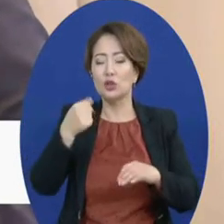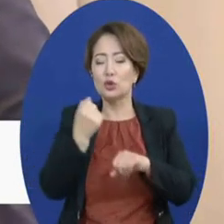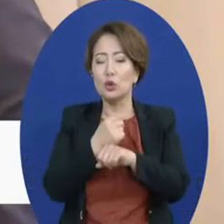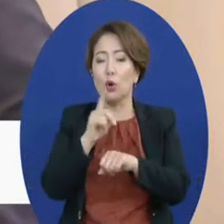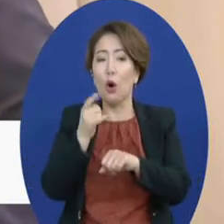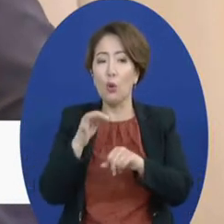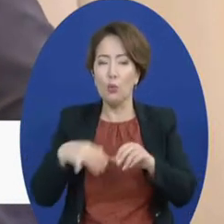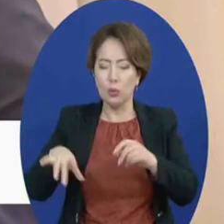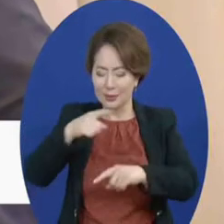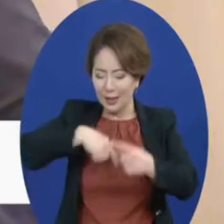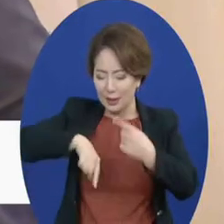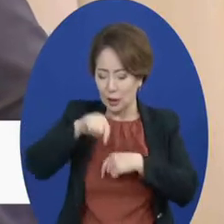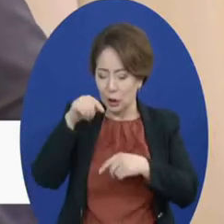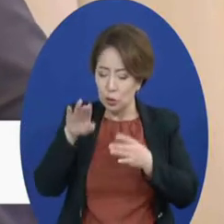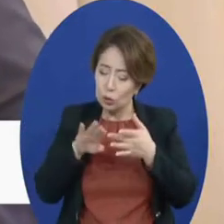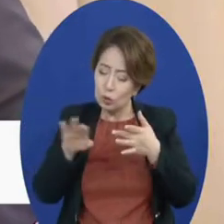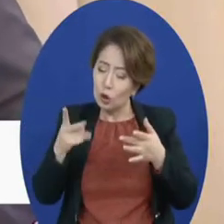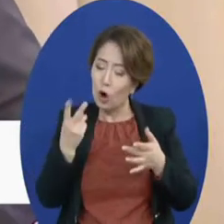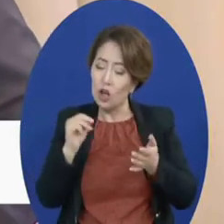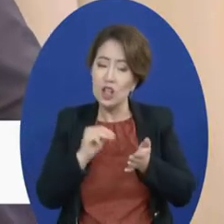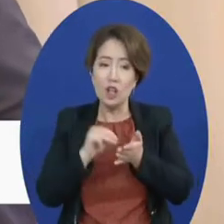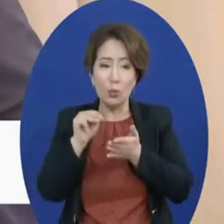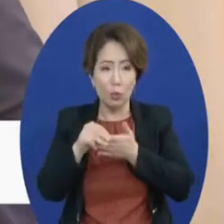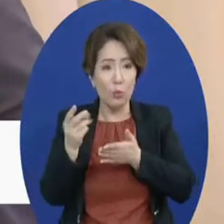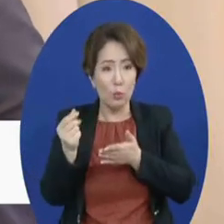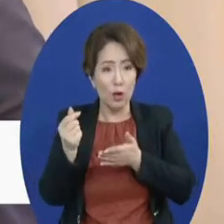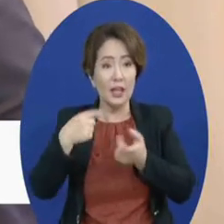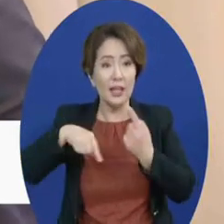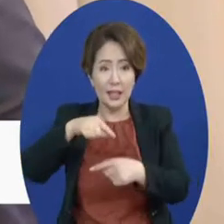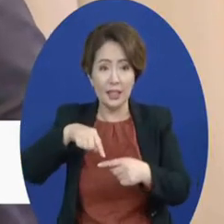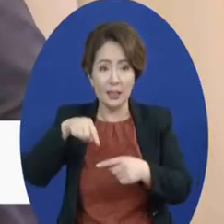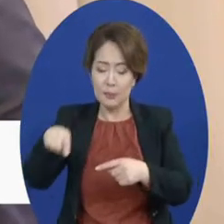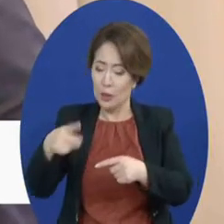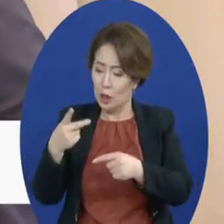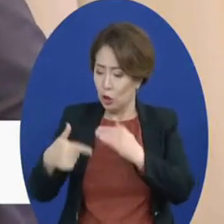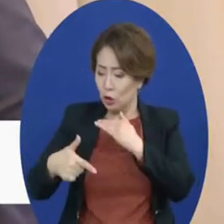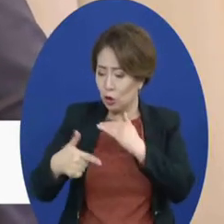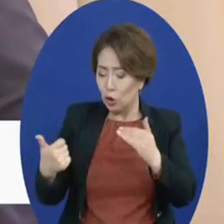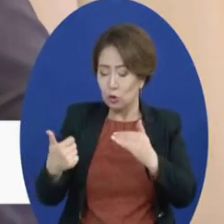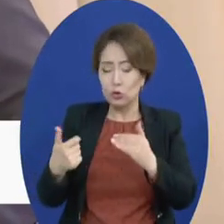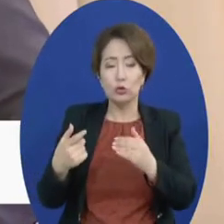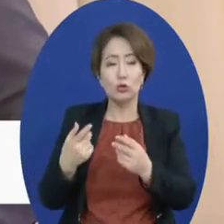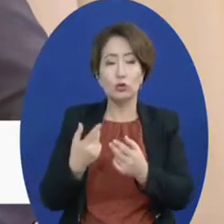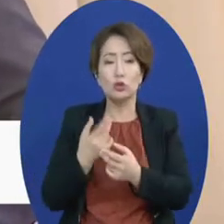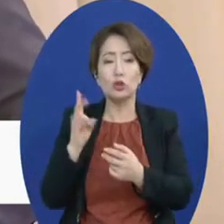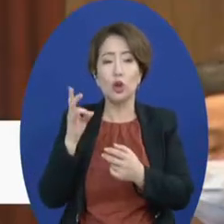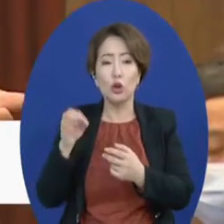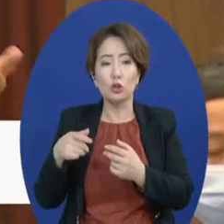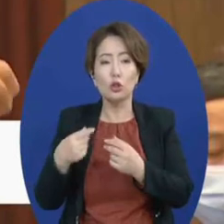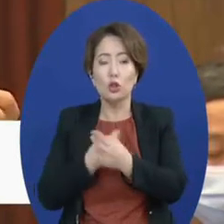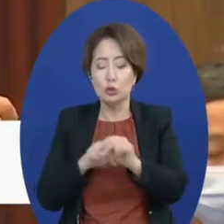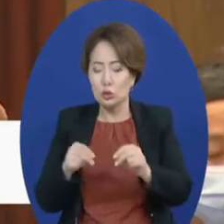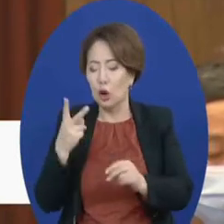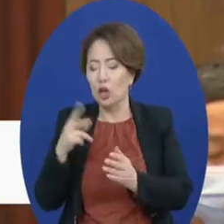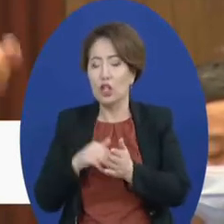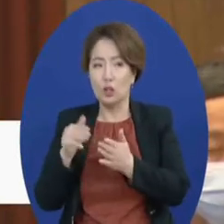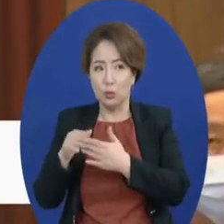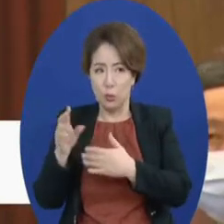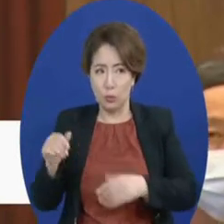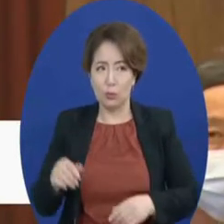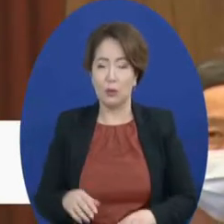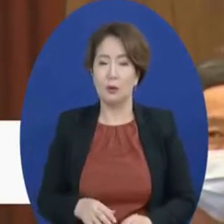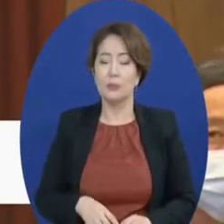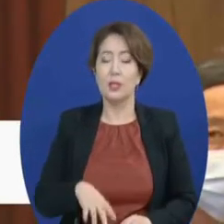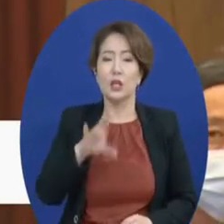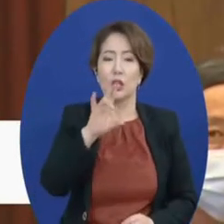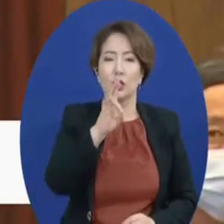зээл бол дунджаар 20 тэрбум байна. Тэгээ энэ 20 тэрбум төгрөгийн нөөцөөс чөлөөлөхөд 2 тэрбум төгрөг л багт. Нос тоос гэдэг ингээд